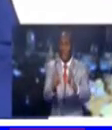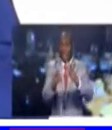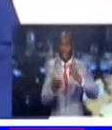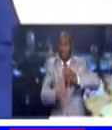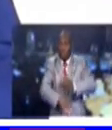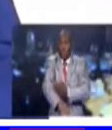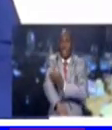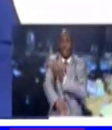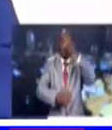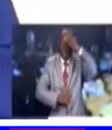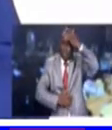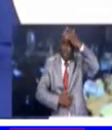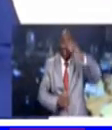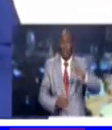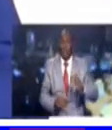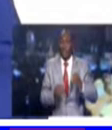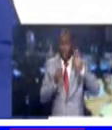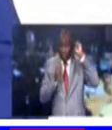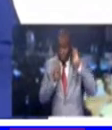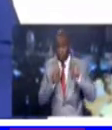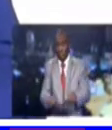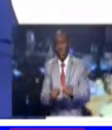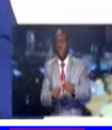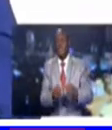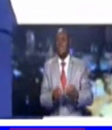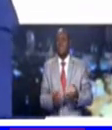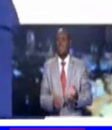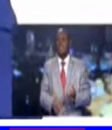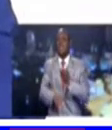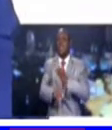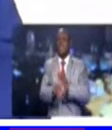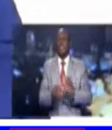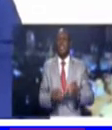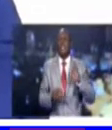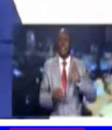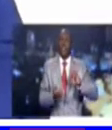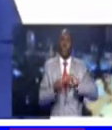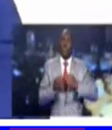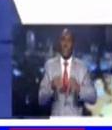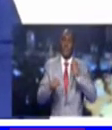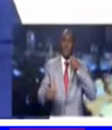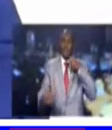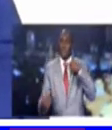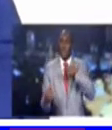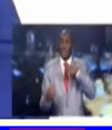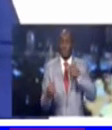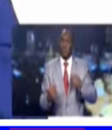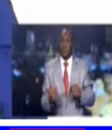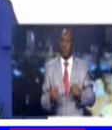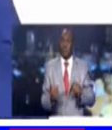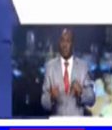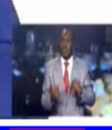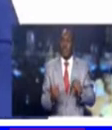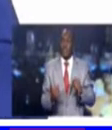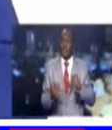progression de la maladie nous impose de relever les niveaux de la riposte à défaut nous